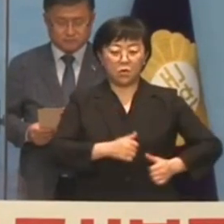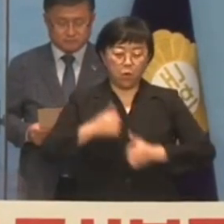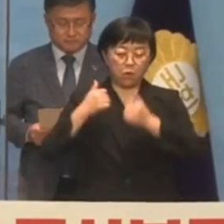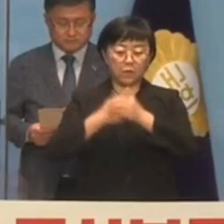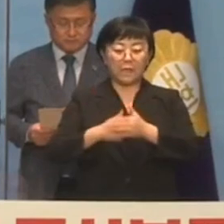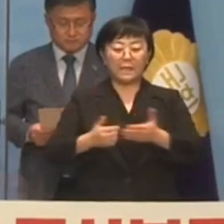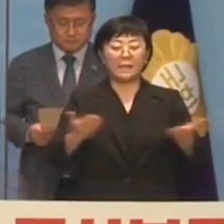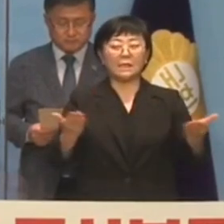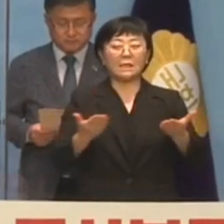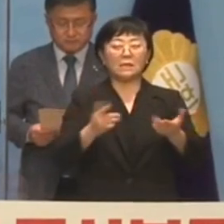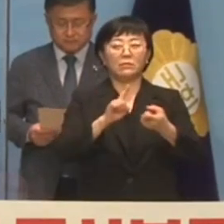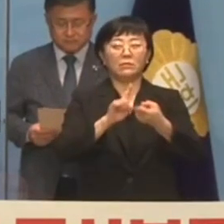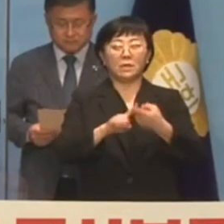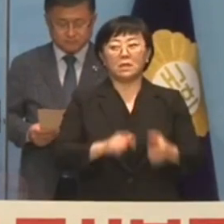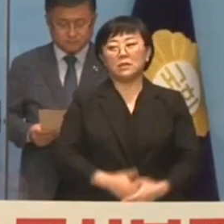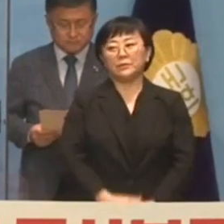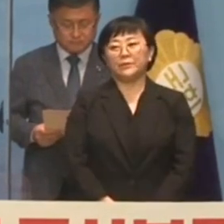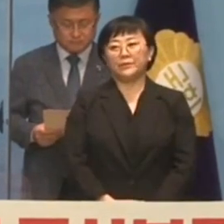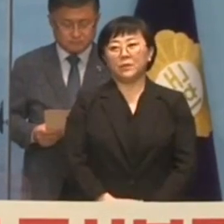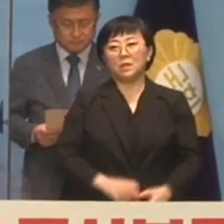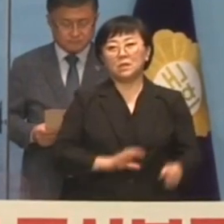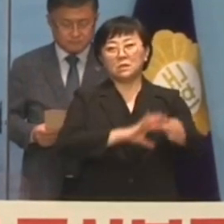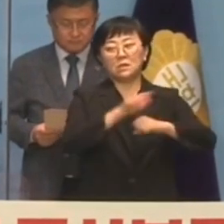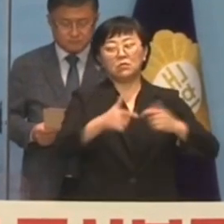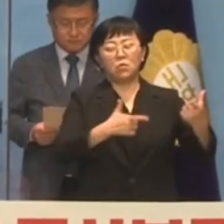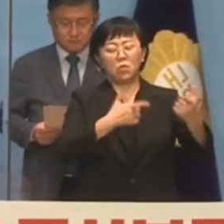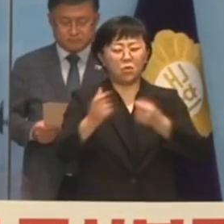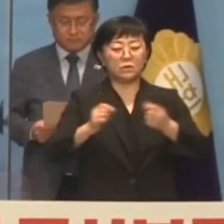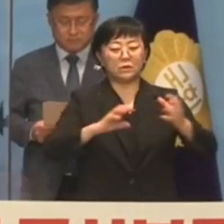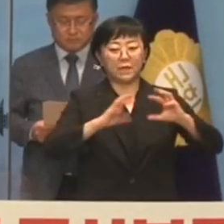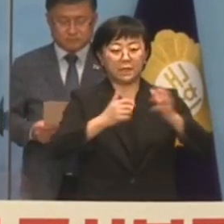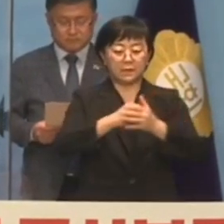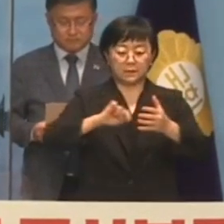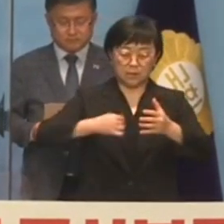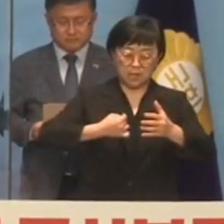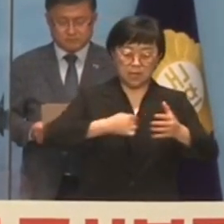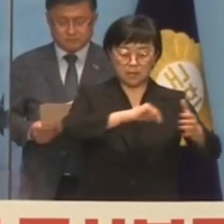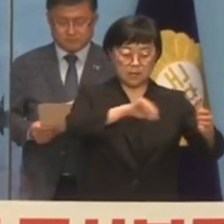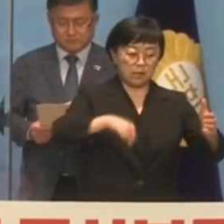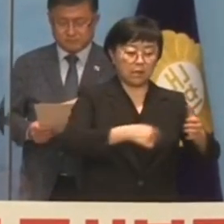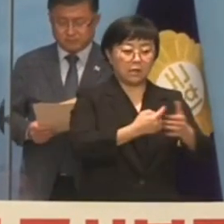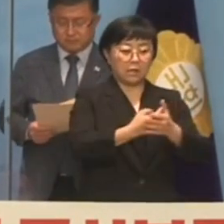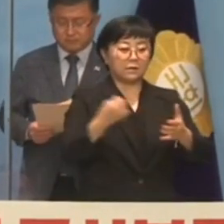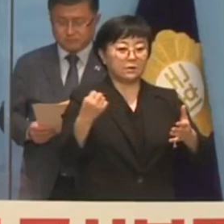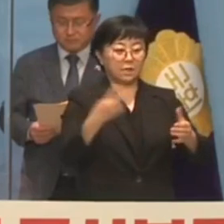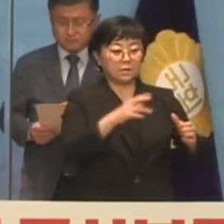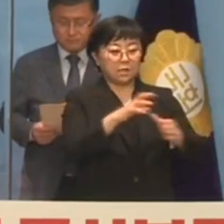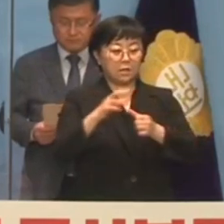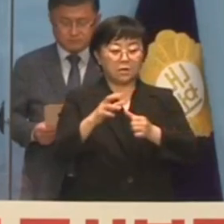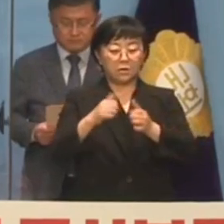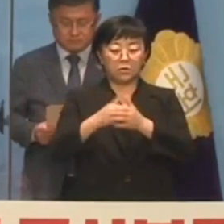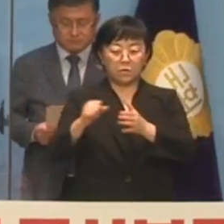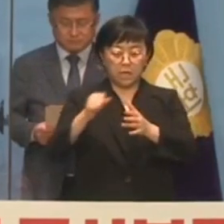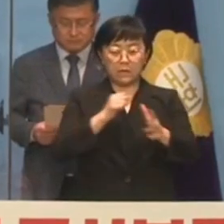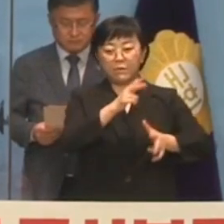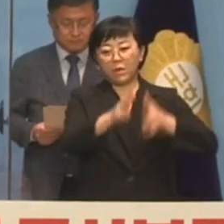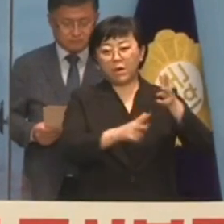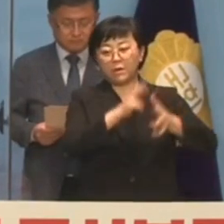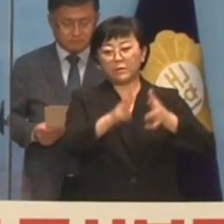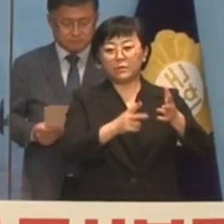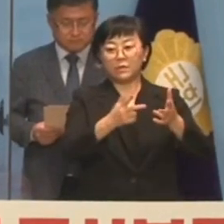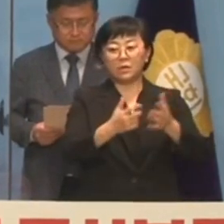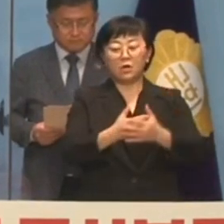지적하지 않을 수 없다. 세계 모든 나라가 자국의 재생에너지 산업 육성이라는 국익을